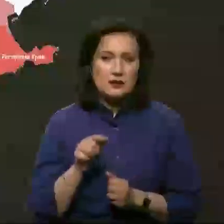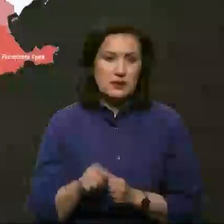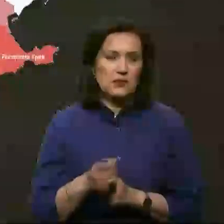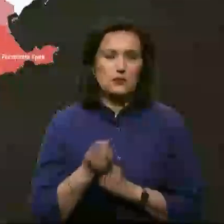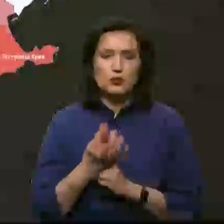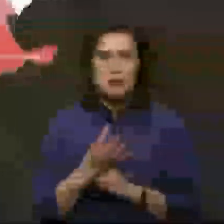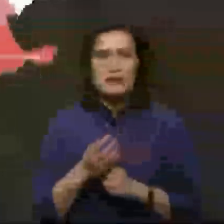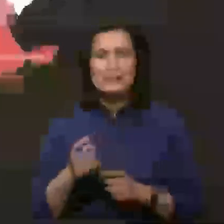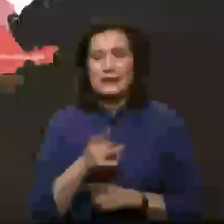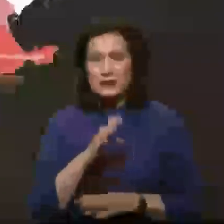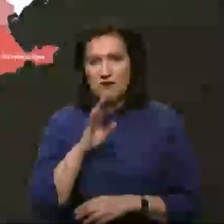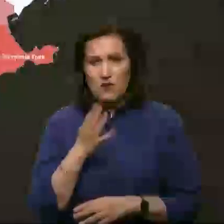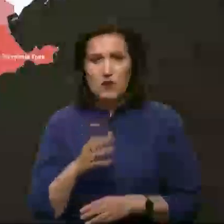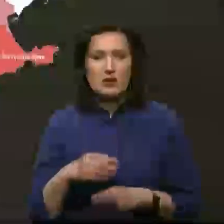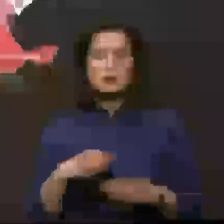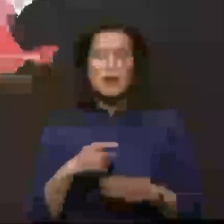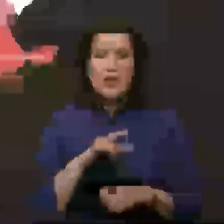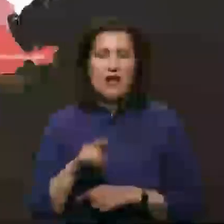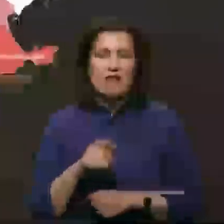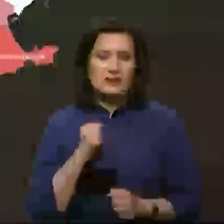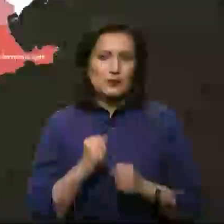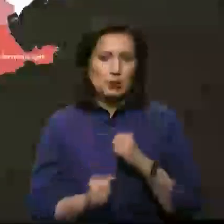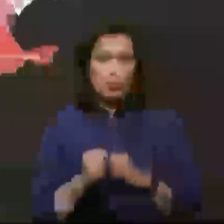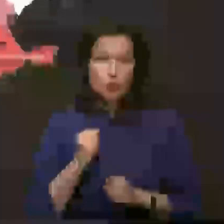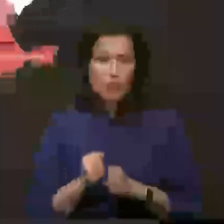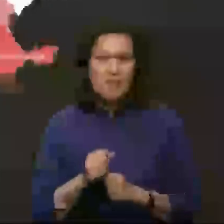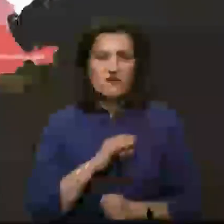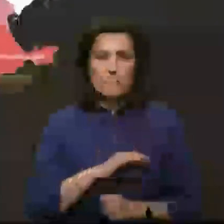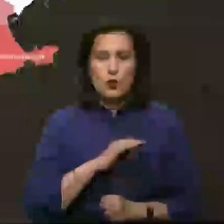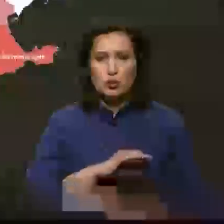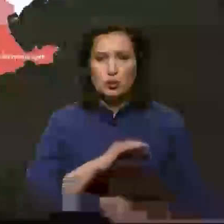14 разів ворог завдавав авіаційних ударів, використовуючи